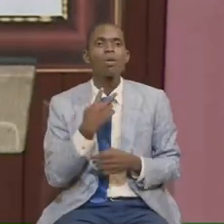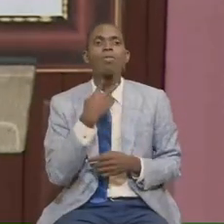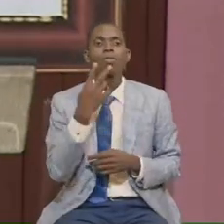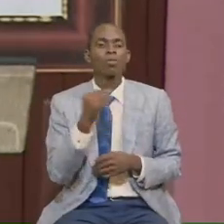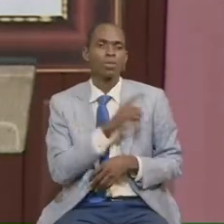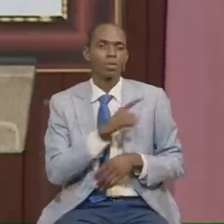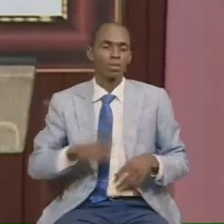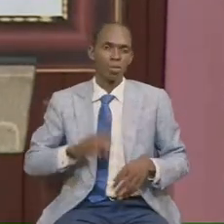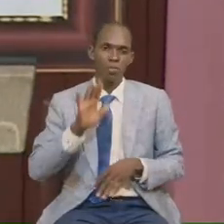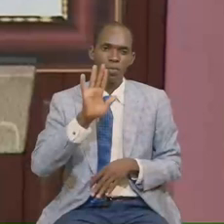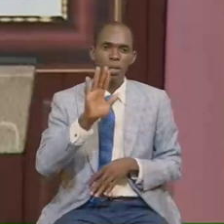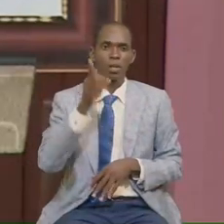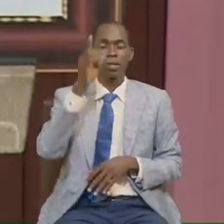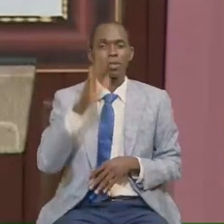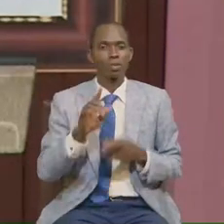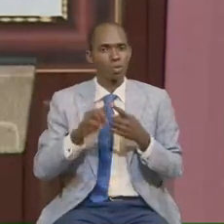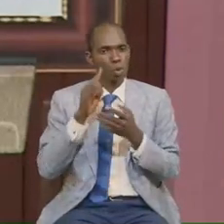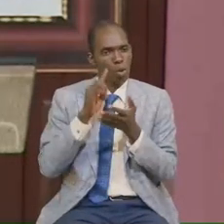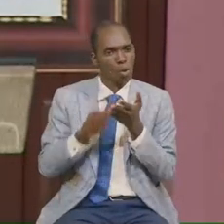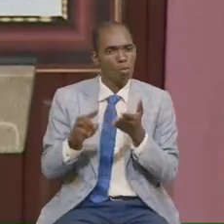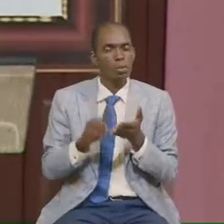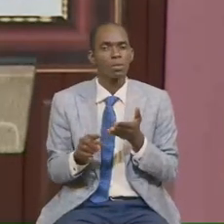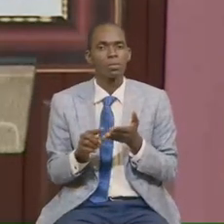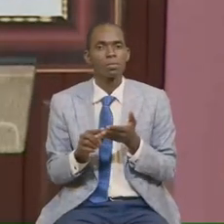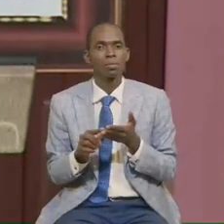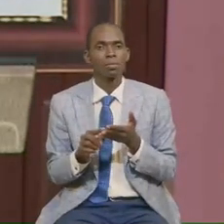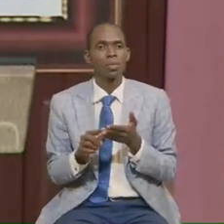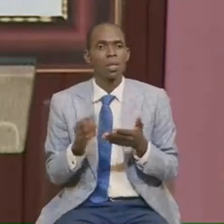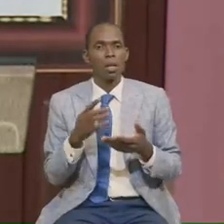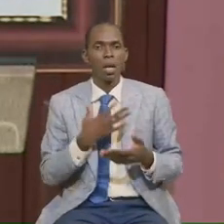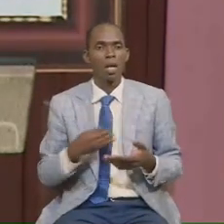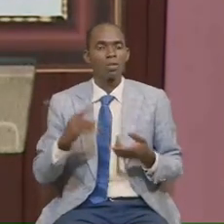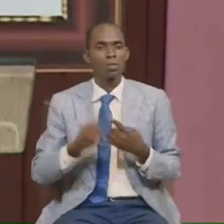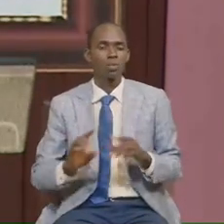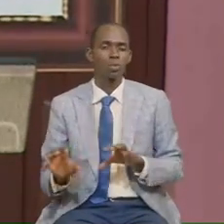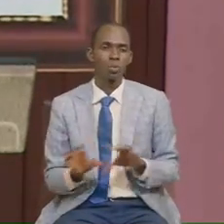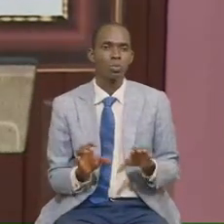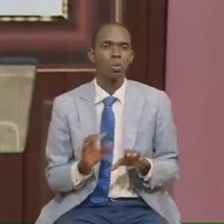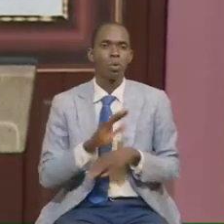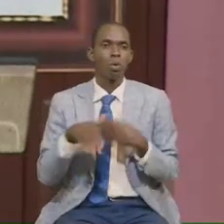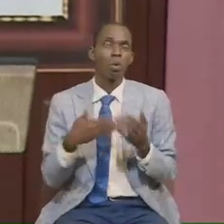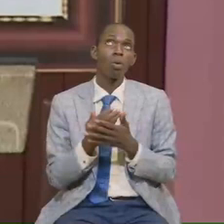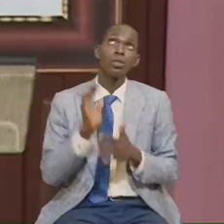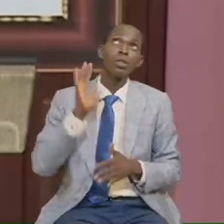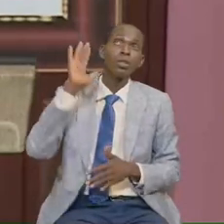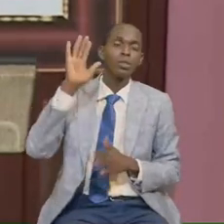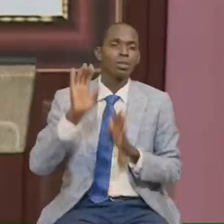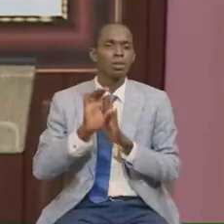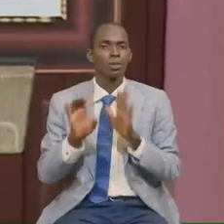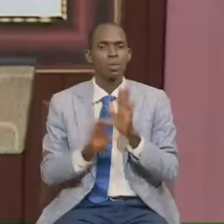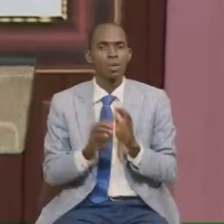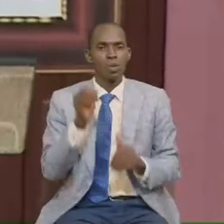en observant et en mettant en pratique tous ces commandements que je te